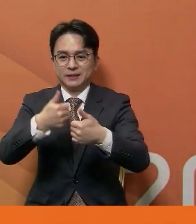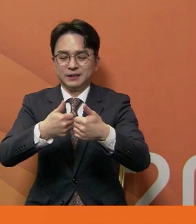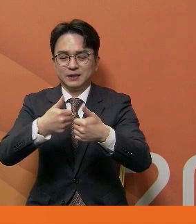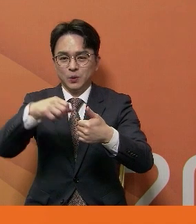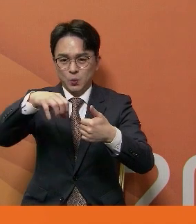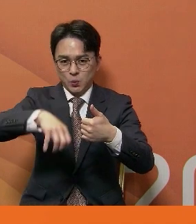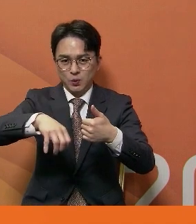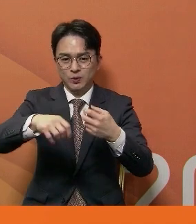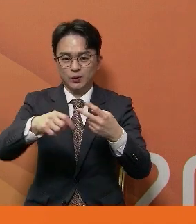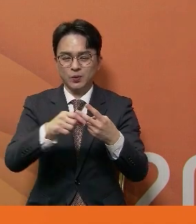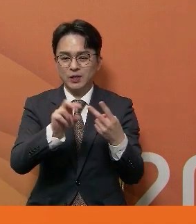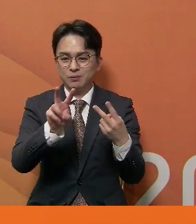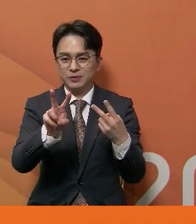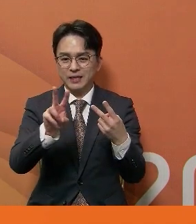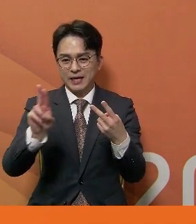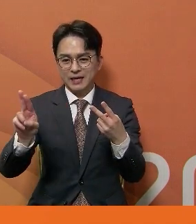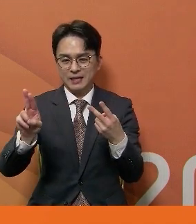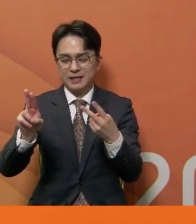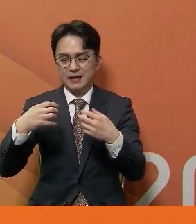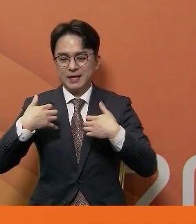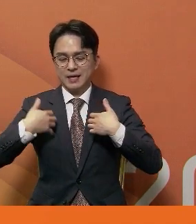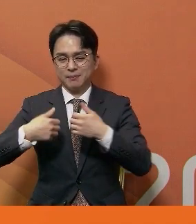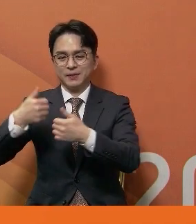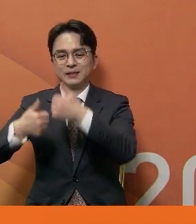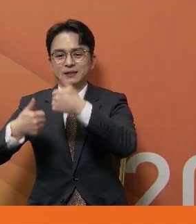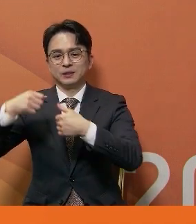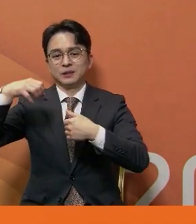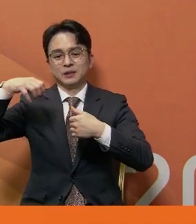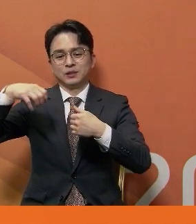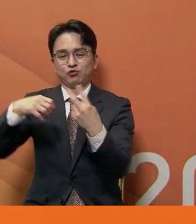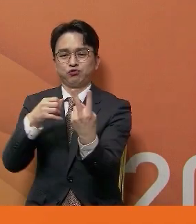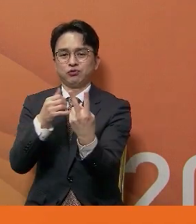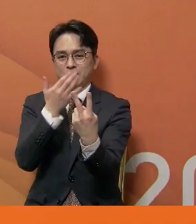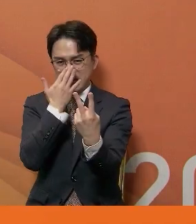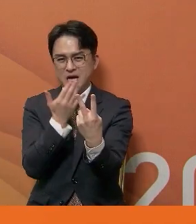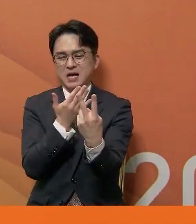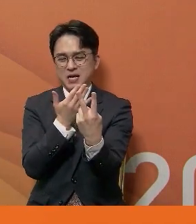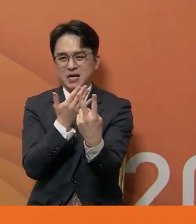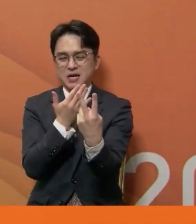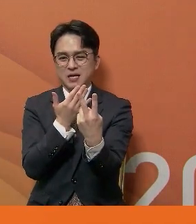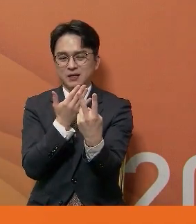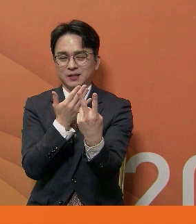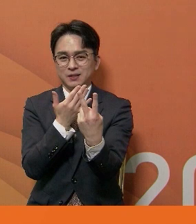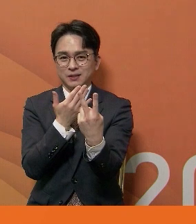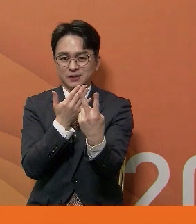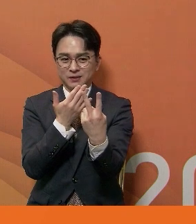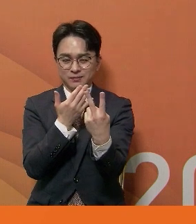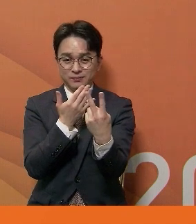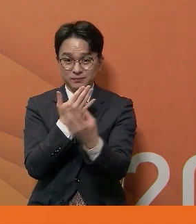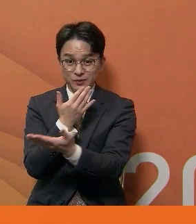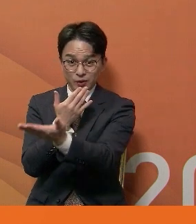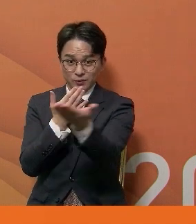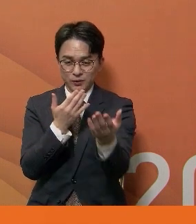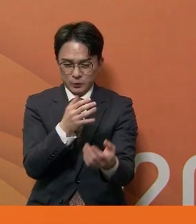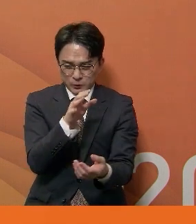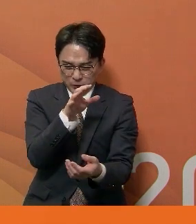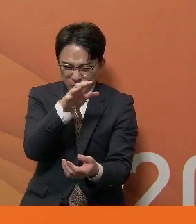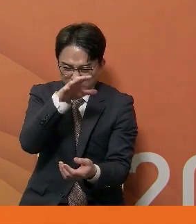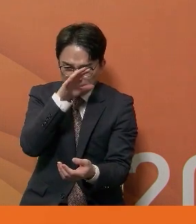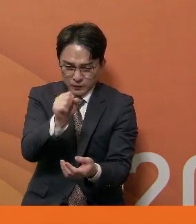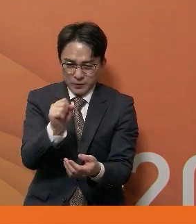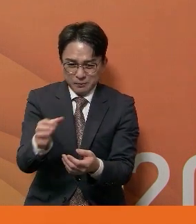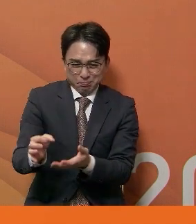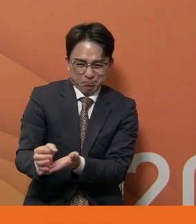만든다거나 기업을 더 규모화 시키기에는 또 한계가 있기 때문에 어쩔 수 없이 금융권을 상대를 해야 됩니다 그러면 금융권을